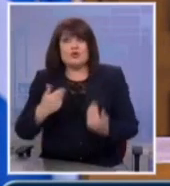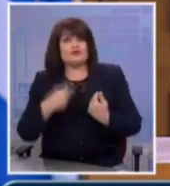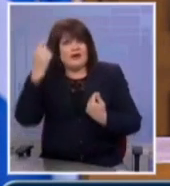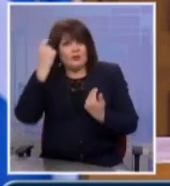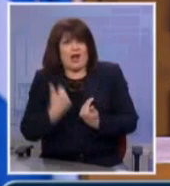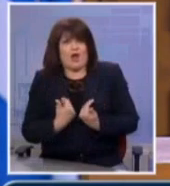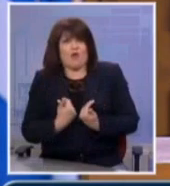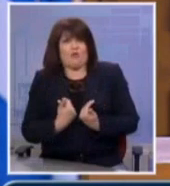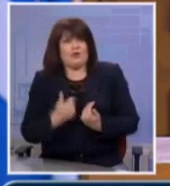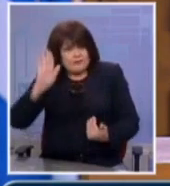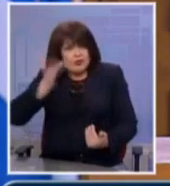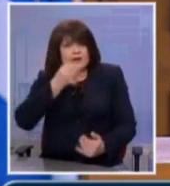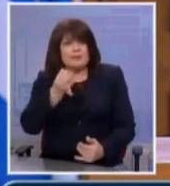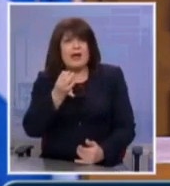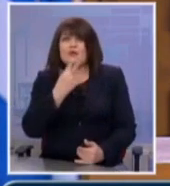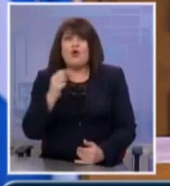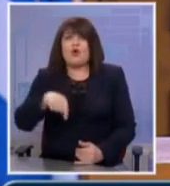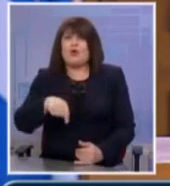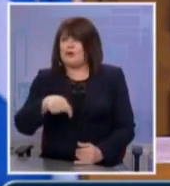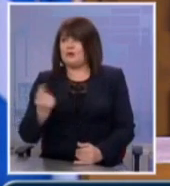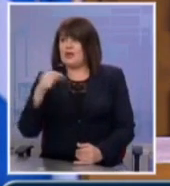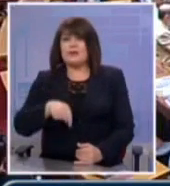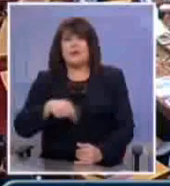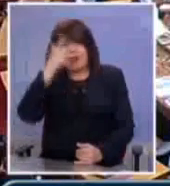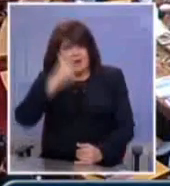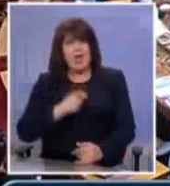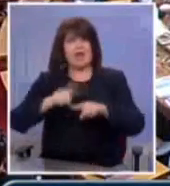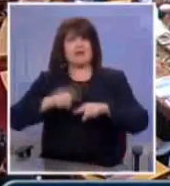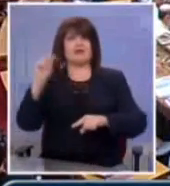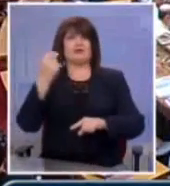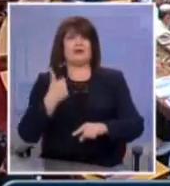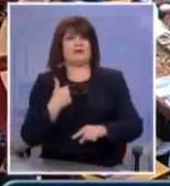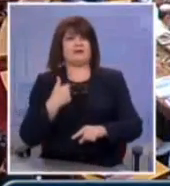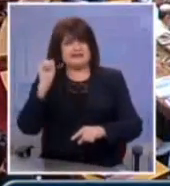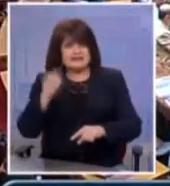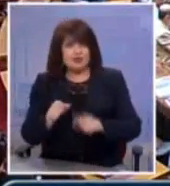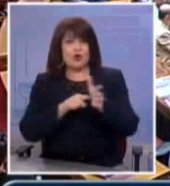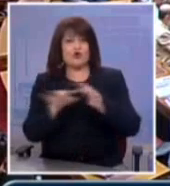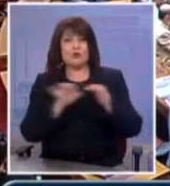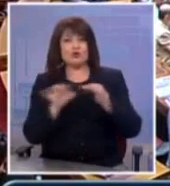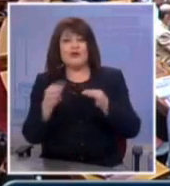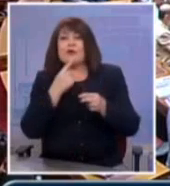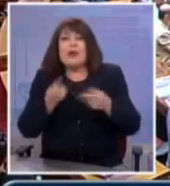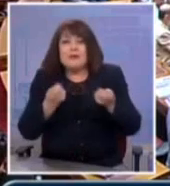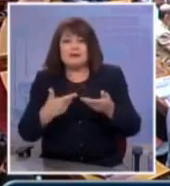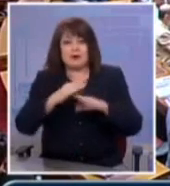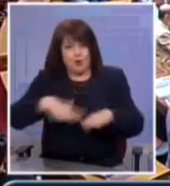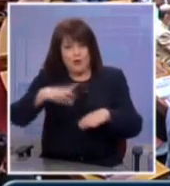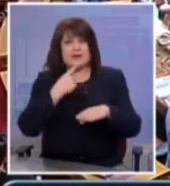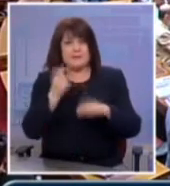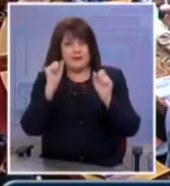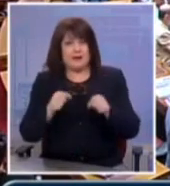μου. Γι' αυτό το ζήτησα. Διότι προσβάλλε την νοημοσύνη μου σαν Έλληνα βουλευτή που συμφωνούμε σε ένα νομοσχέδιο άπαντες